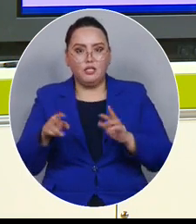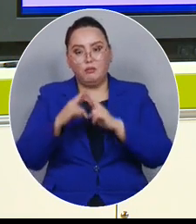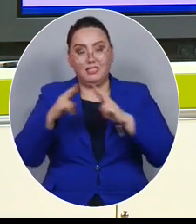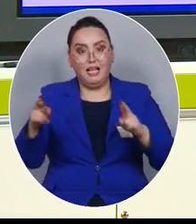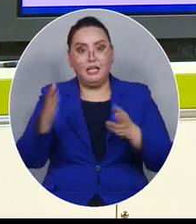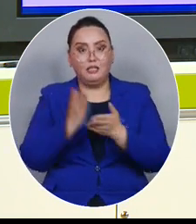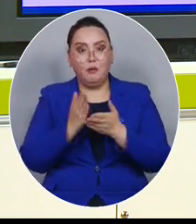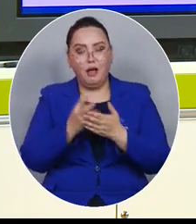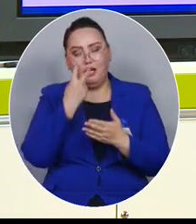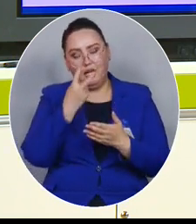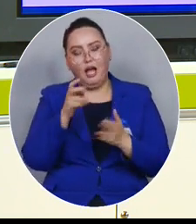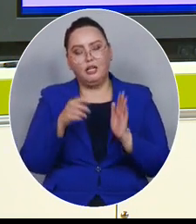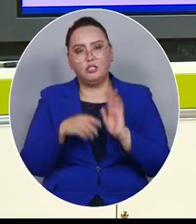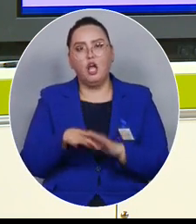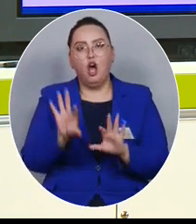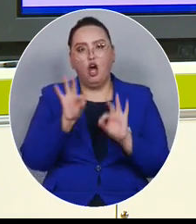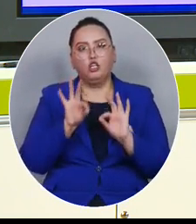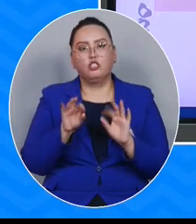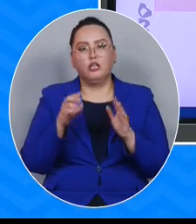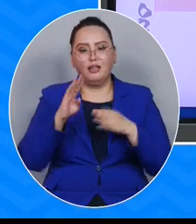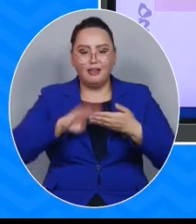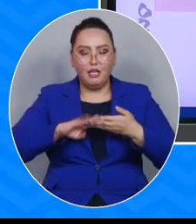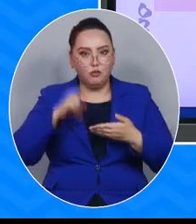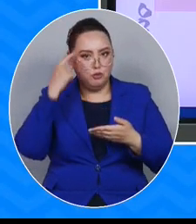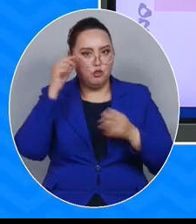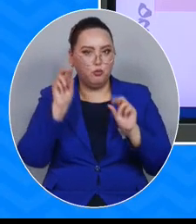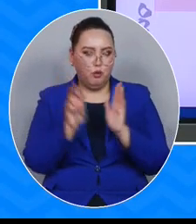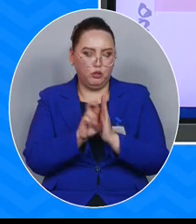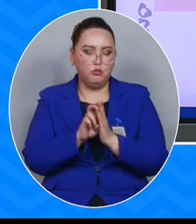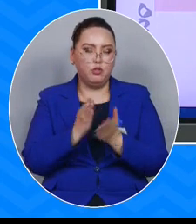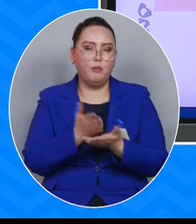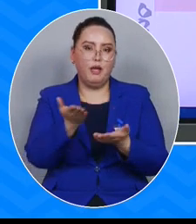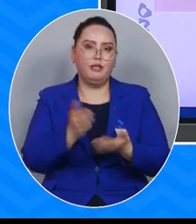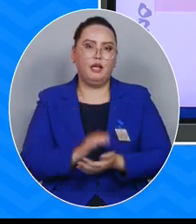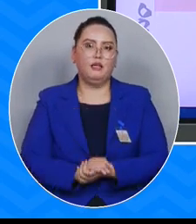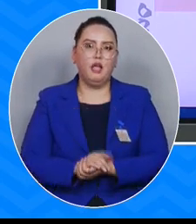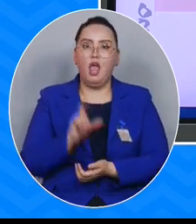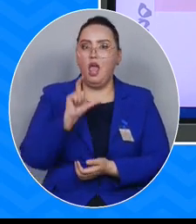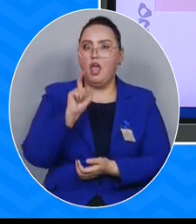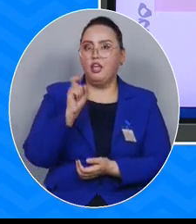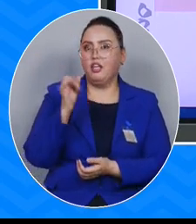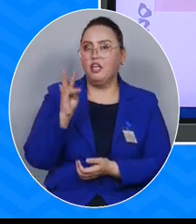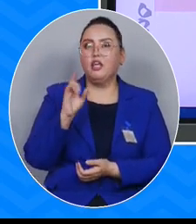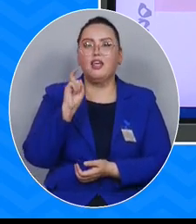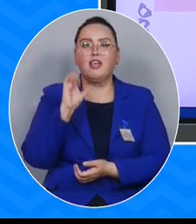үлэн зүг хүдлэж агаагар бол. Эдар хэлсээн. Дэхээр энэ лэс бэдээр энээхийн хэб майгээг яг югэждэг нэхуэг үхтвэдэээ.